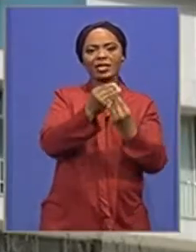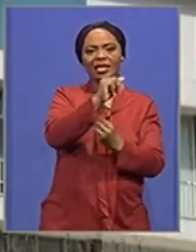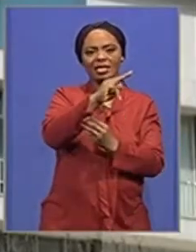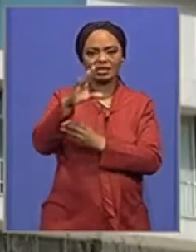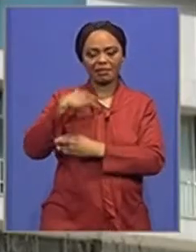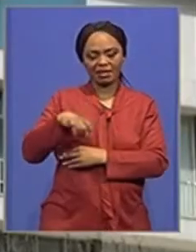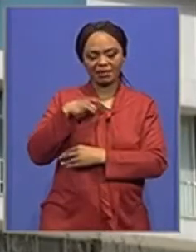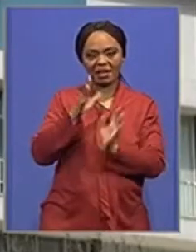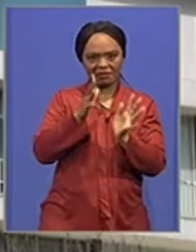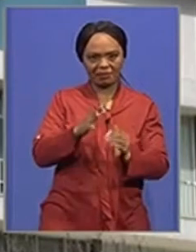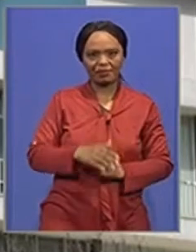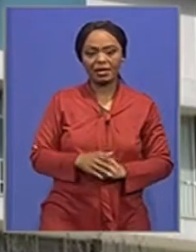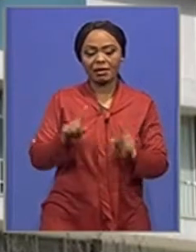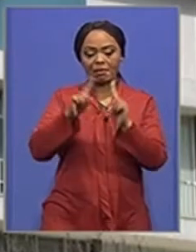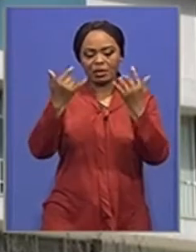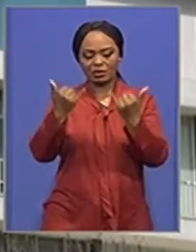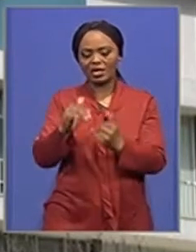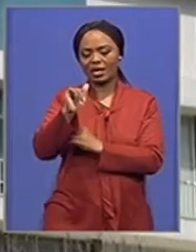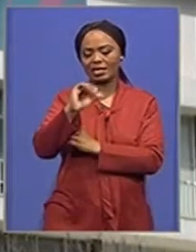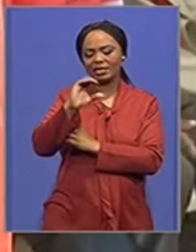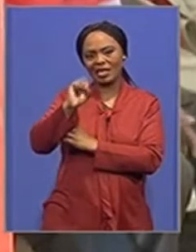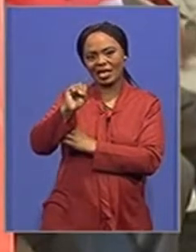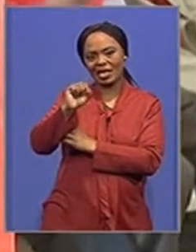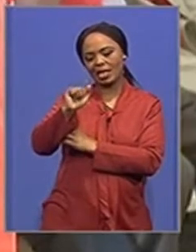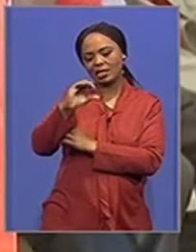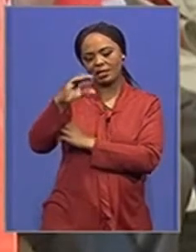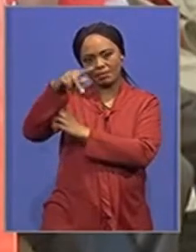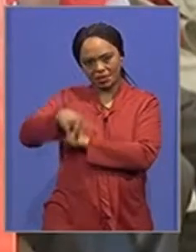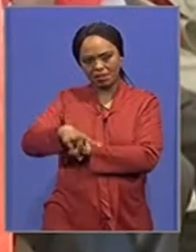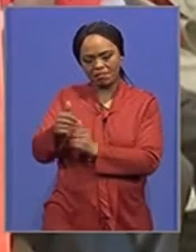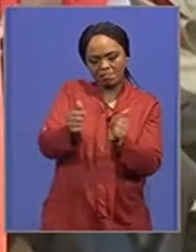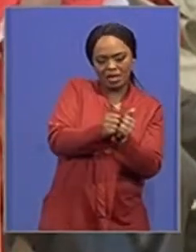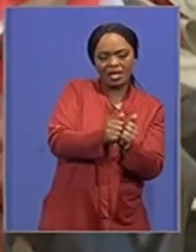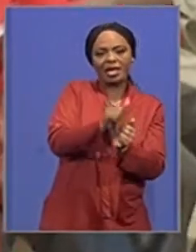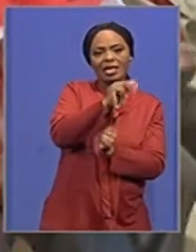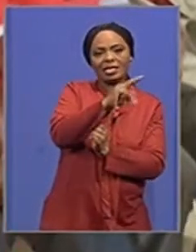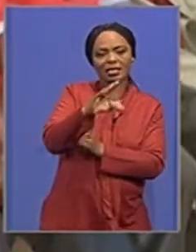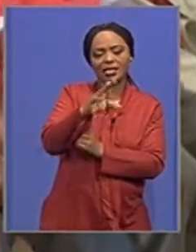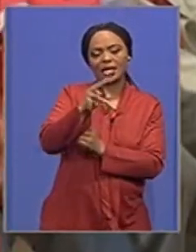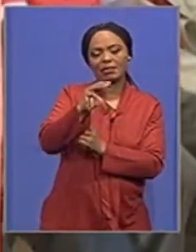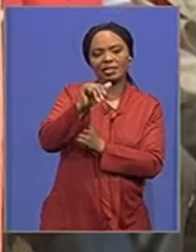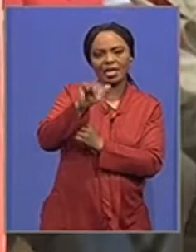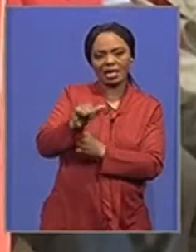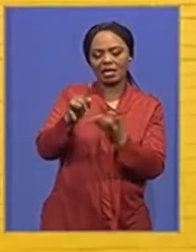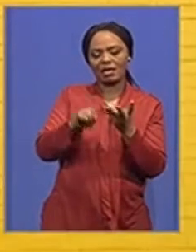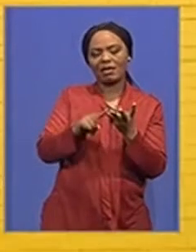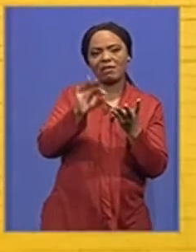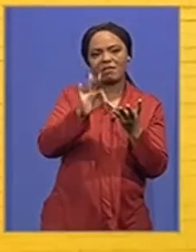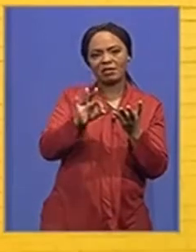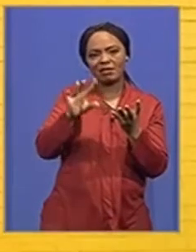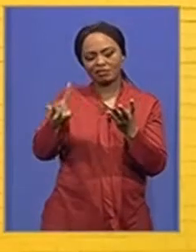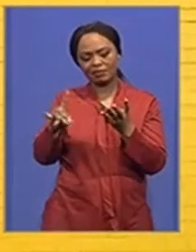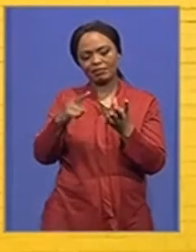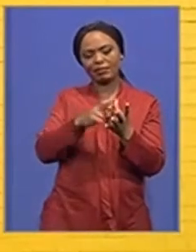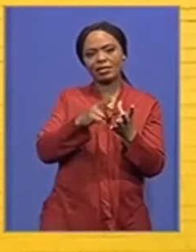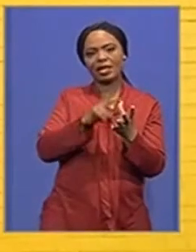ona. Kajeno SACP e busa ka kopanelo le ANC, MCA, Forum for Service Delivery